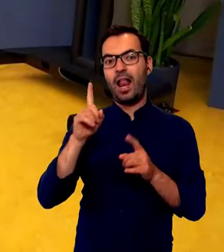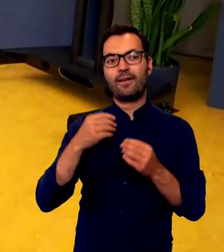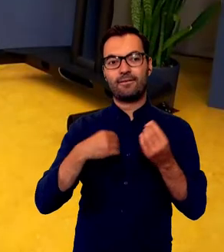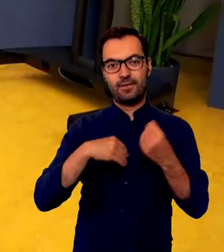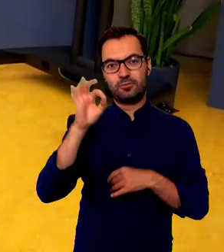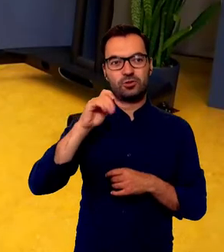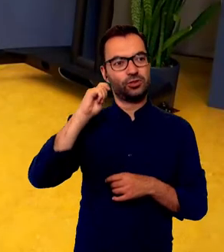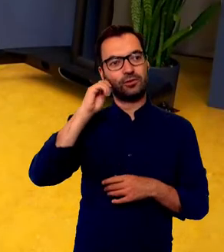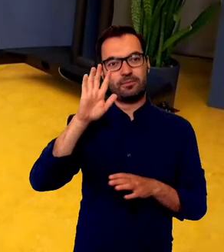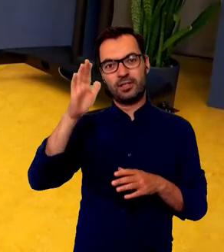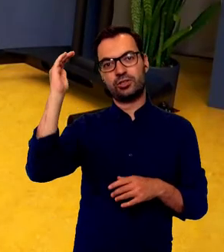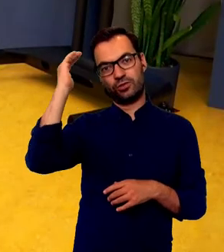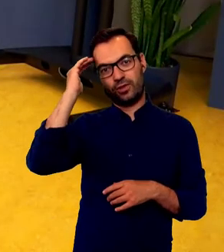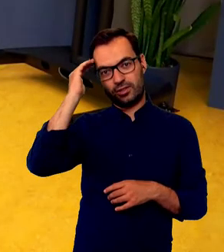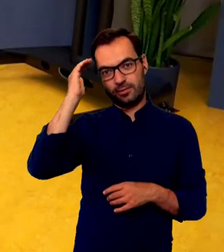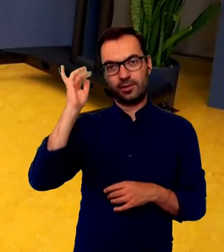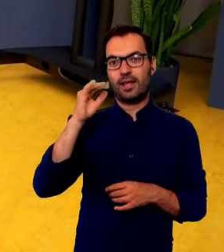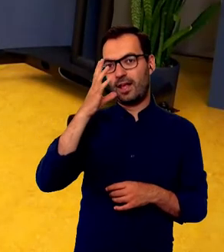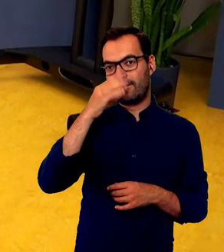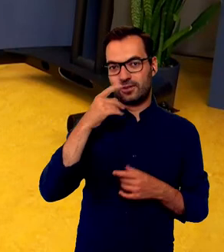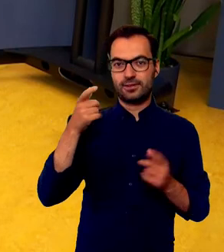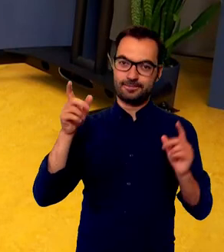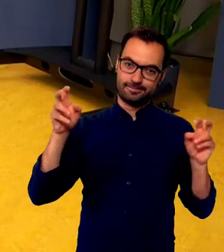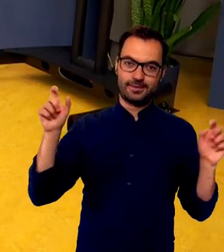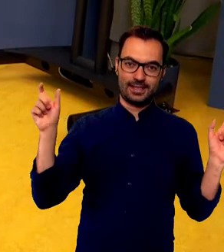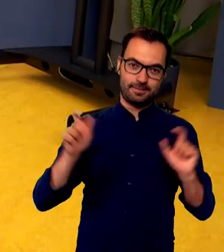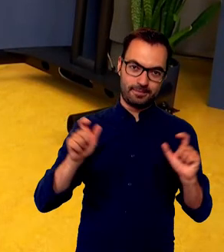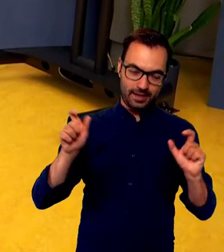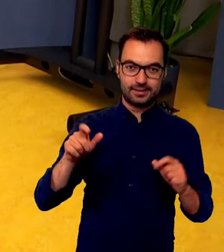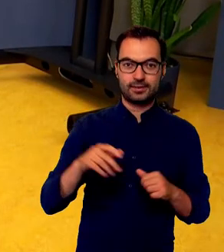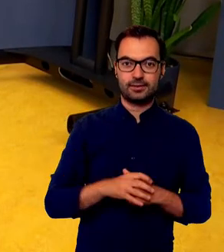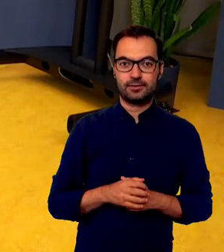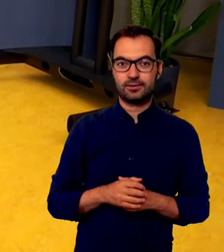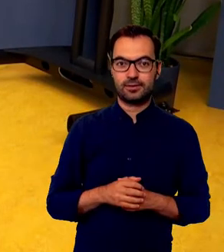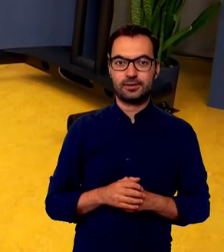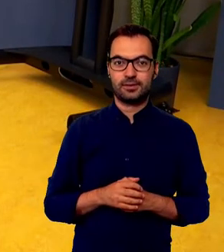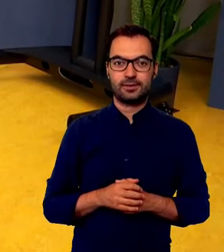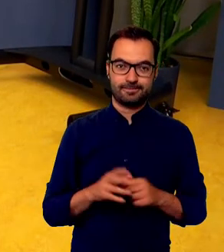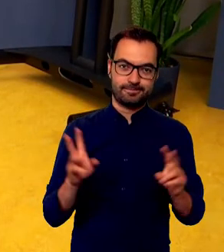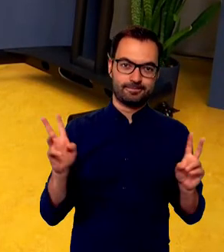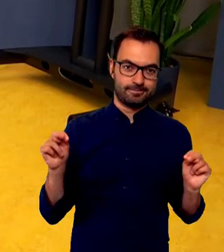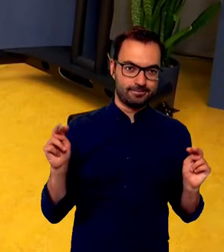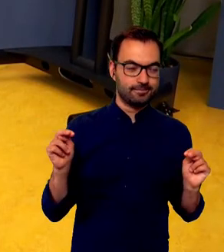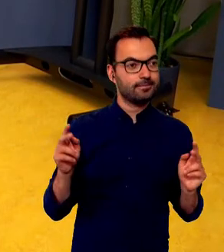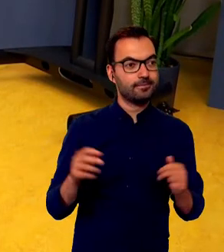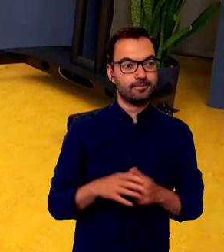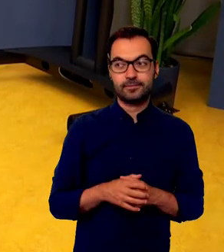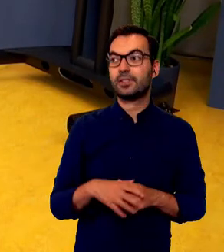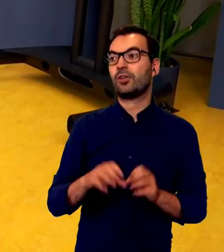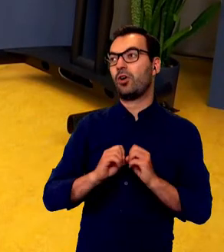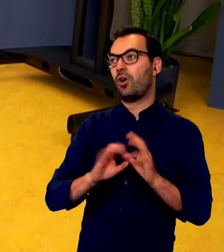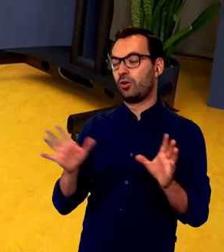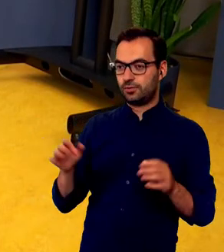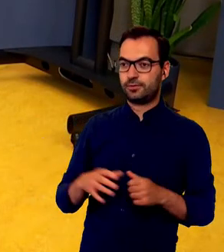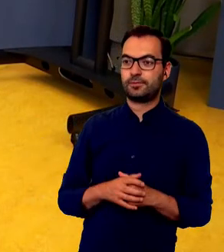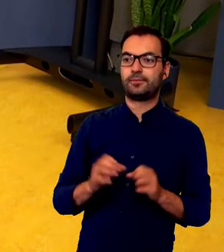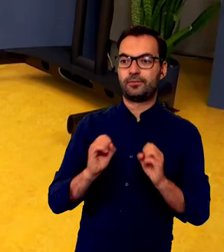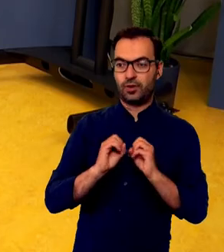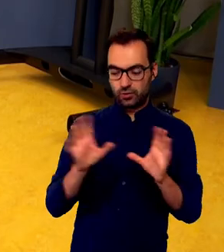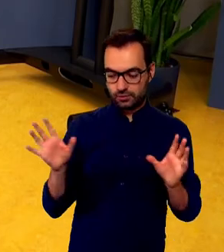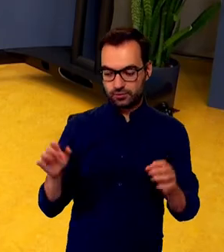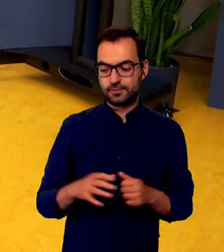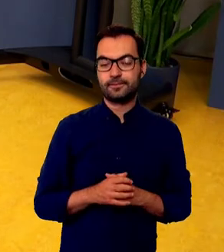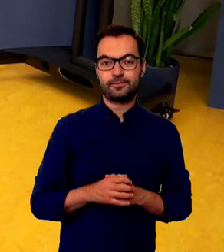jednak dziewczyny są świadome tego, jak wyglądają imprezy w różnych bogatych miejscach. Oczywiście,